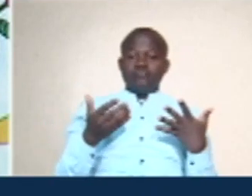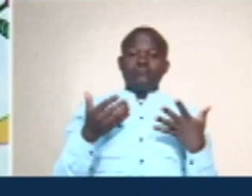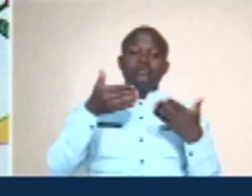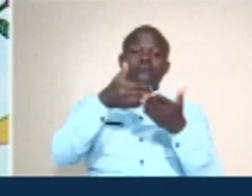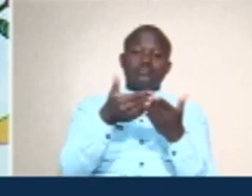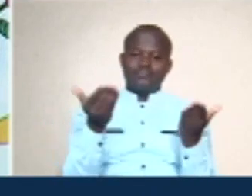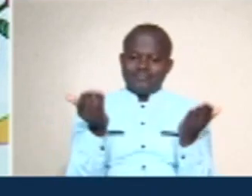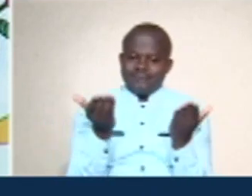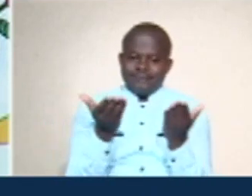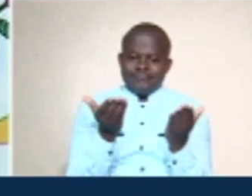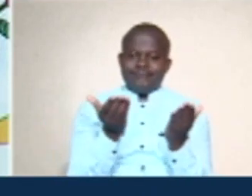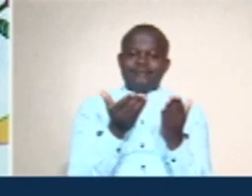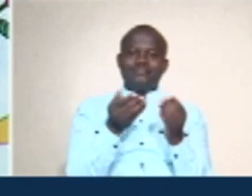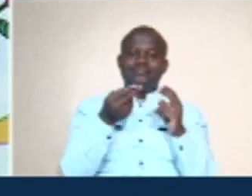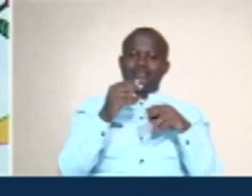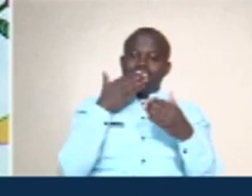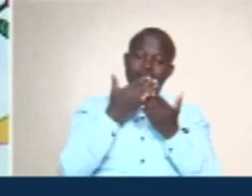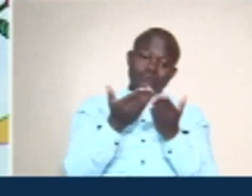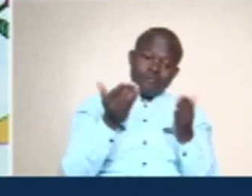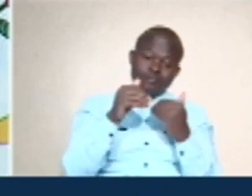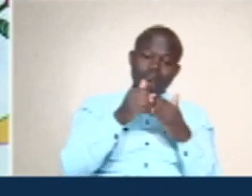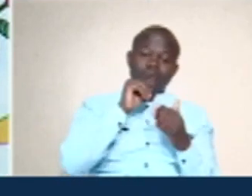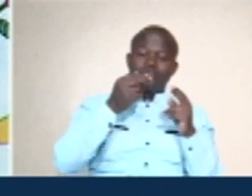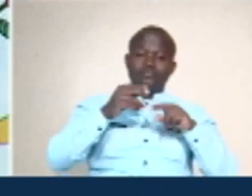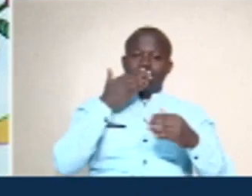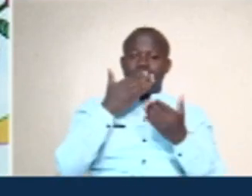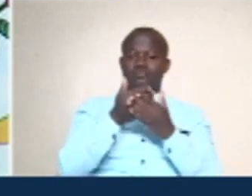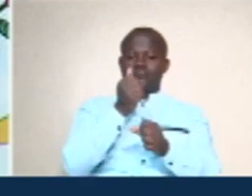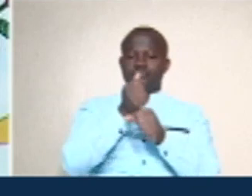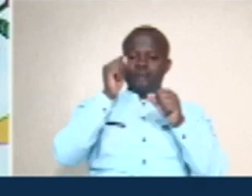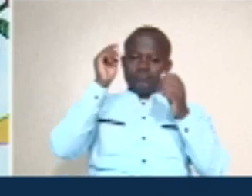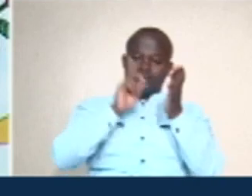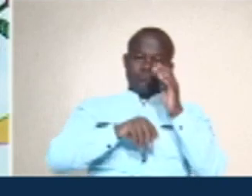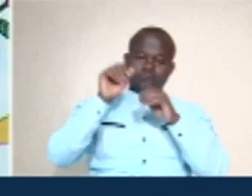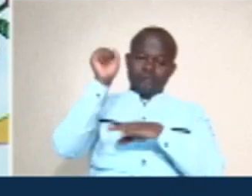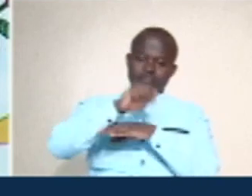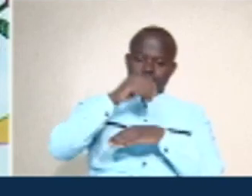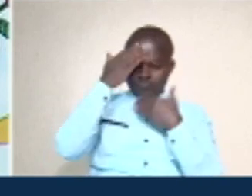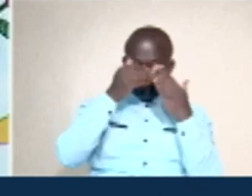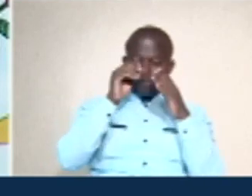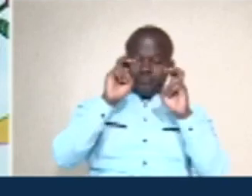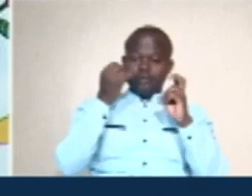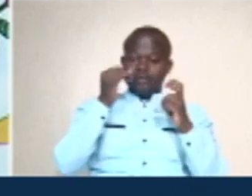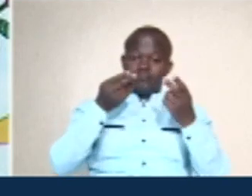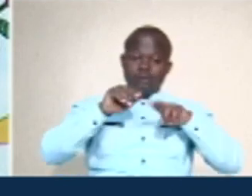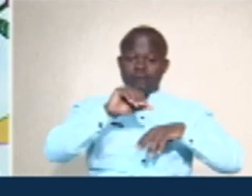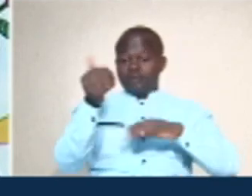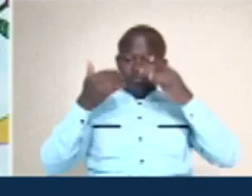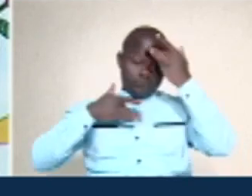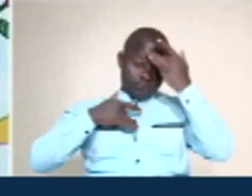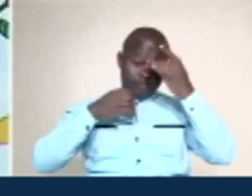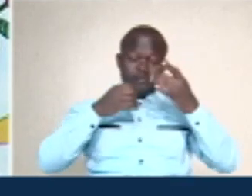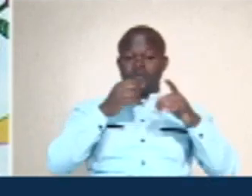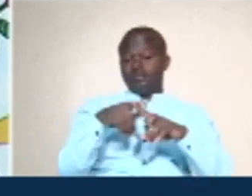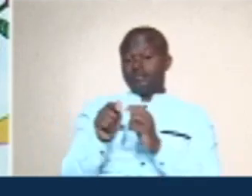byayigejeje hehe, ibyagenze neza, bitaragenze neza, se twakora iki kurushaho kugira ngo nihabe ikindi cyorezo cyangwa se n'ibindi